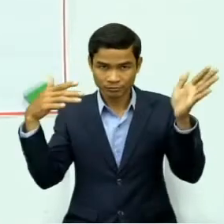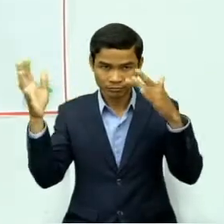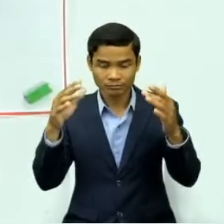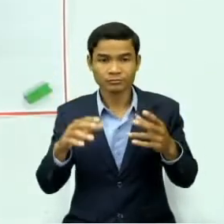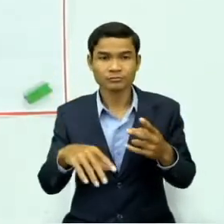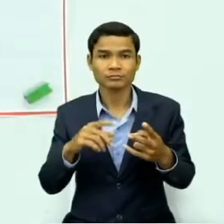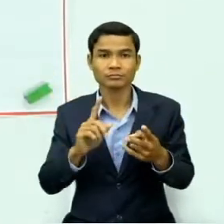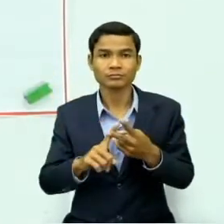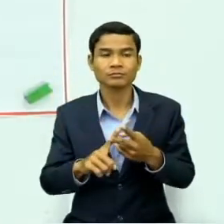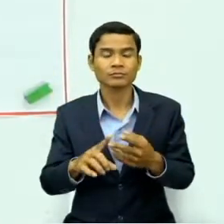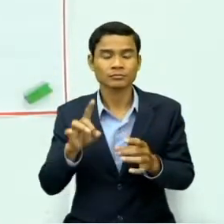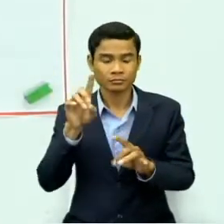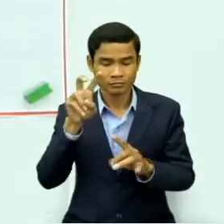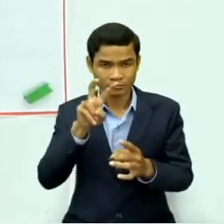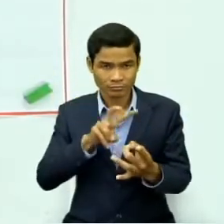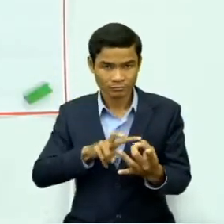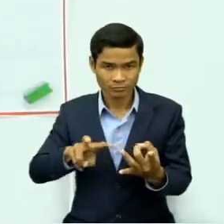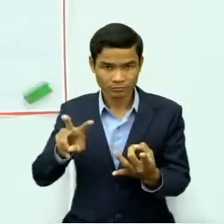Phía bà